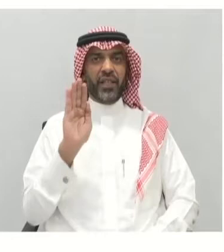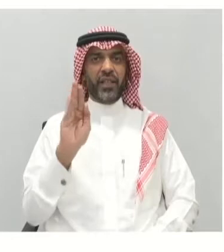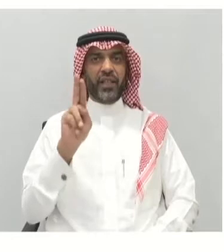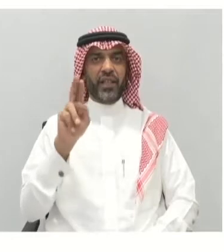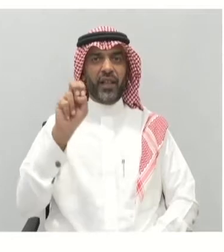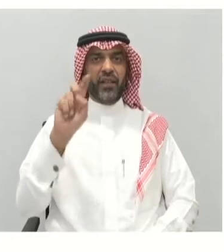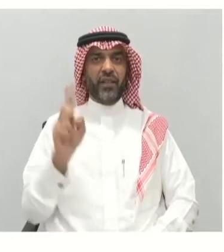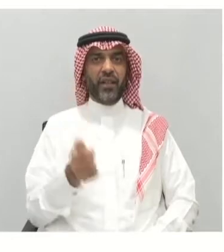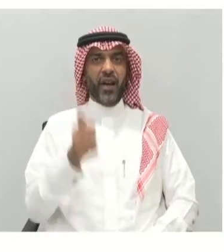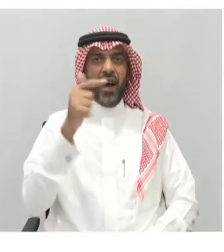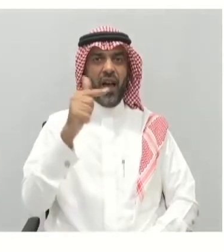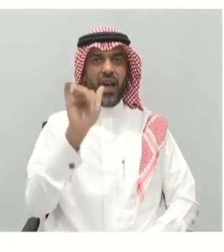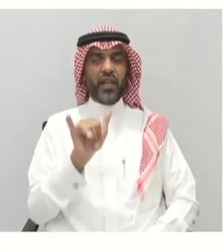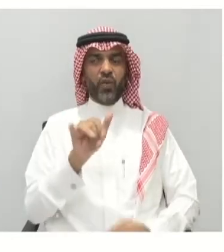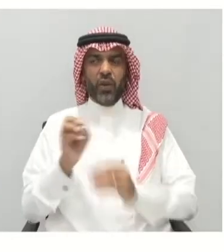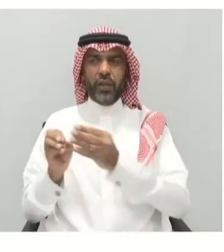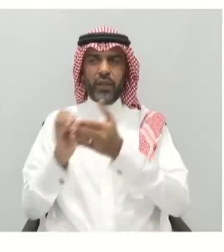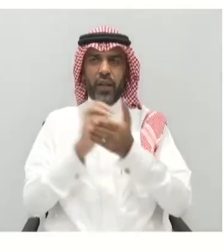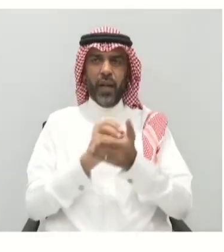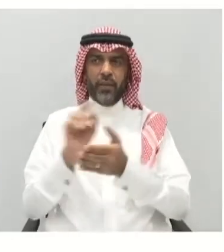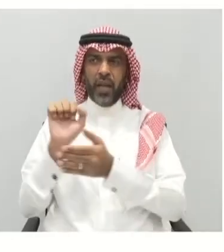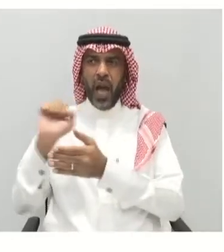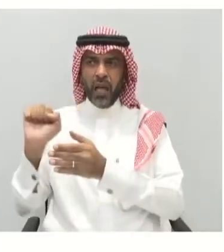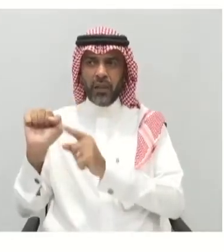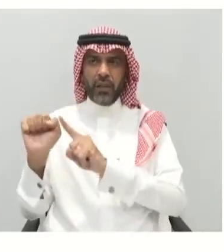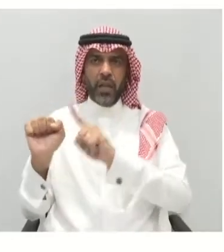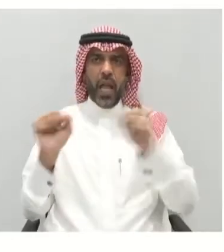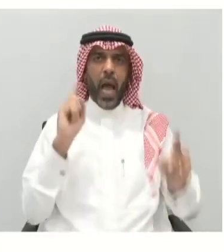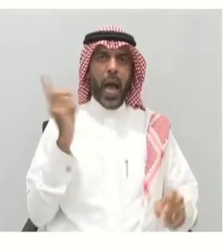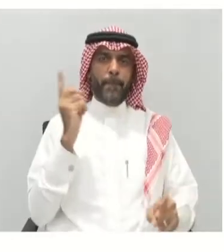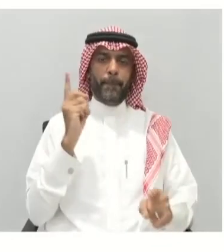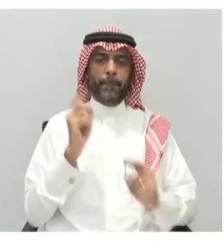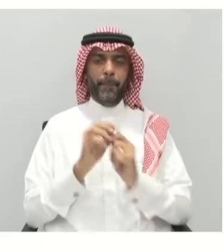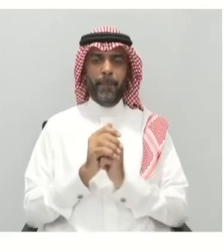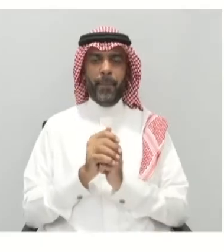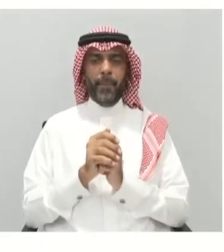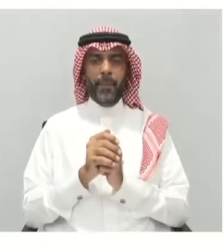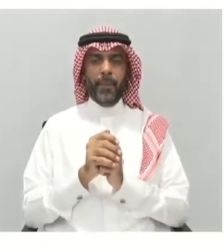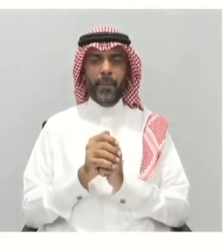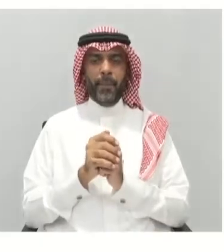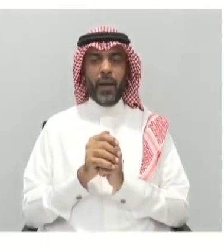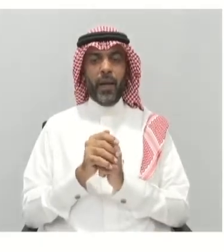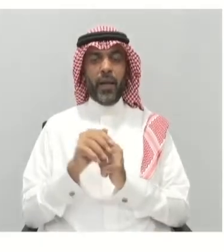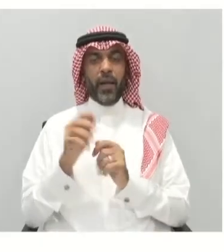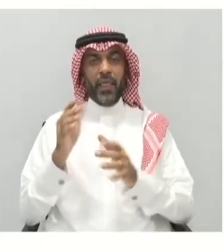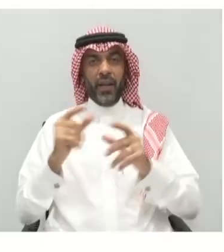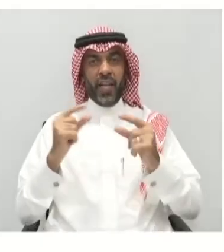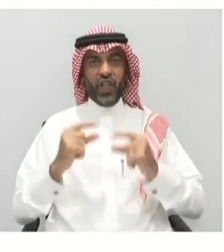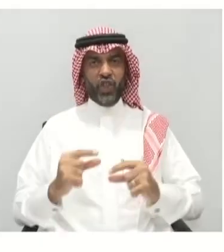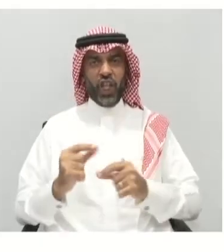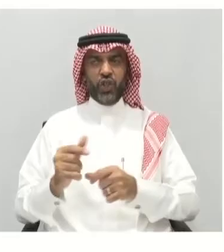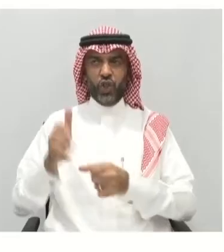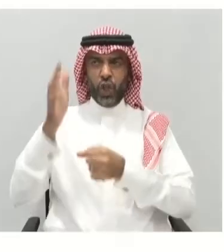اشياء خاصه الى قاعده عامه نتكلم عن الحجاج البلاغي او